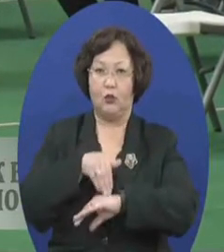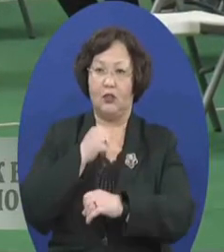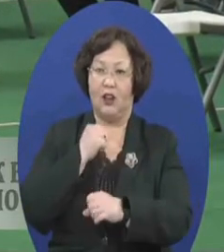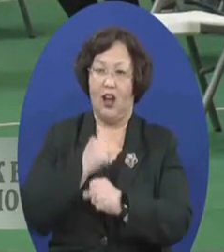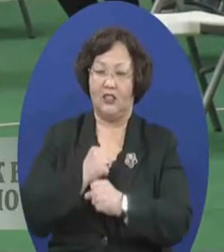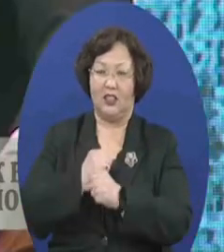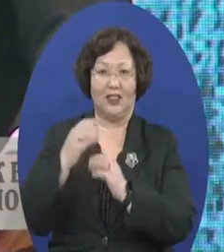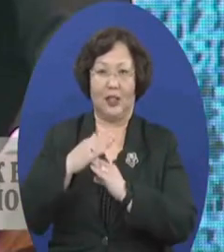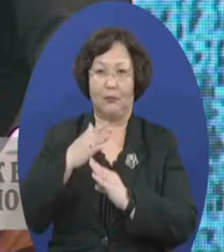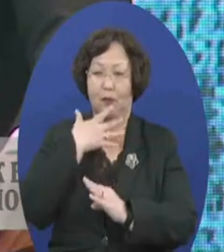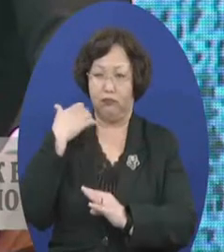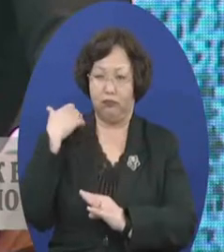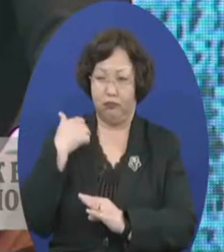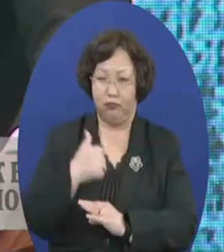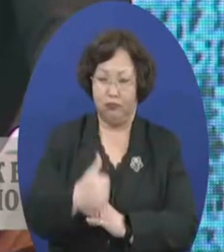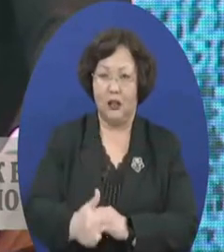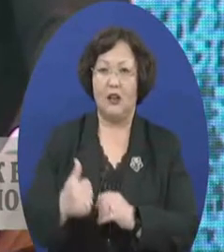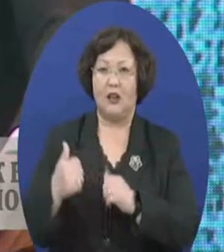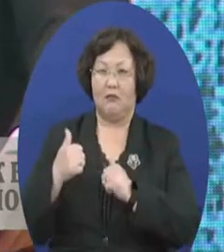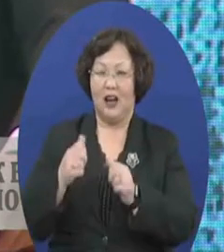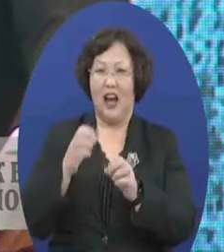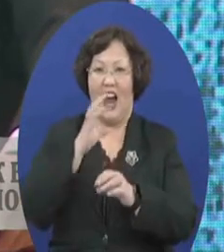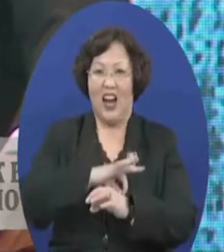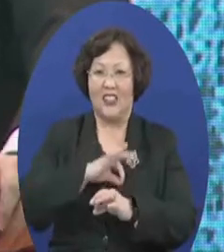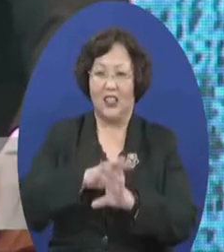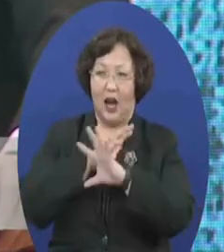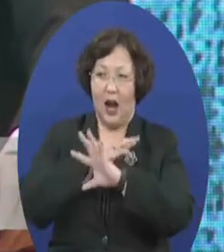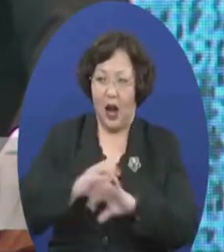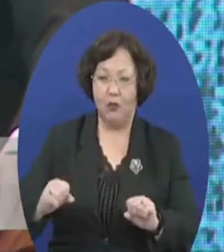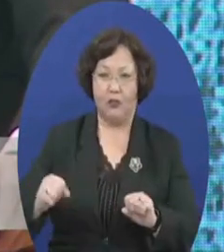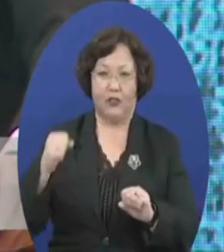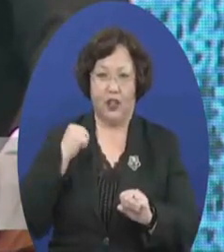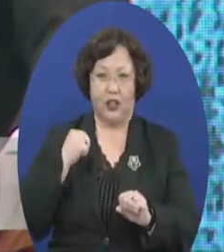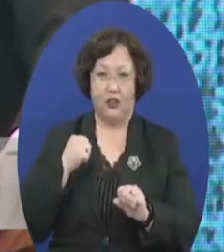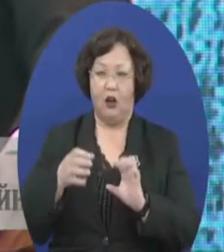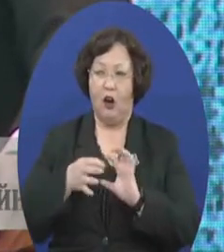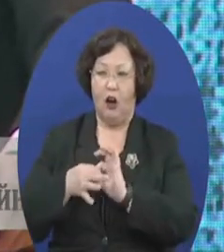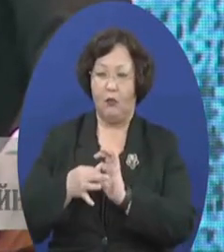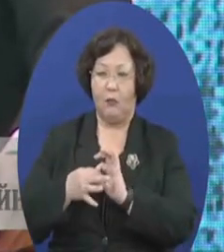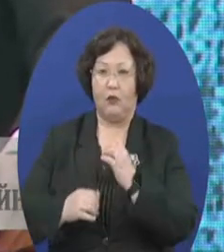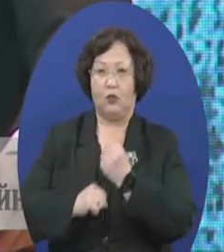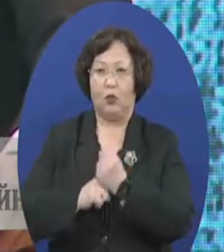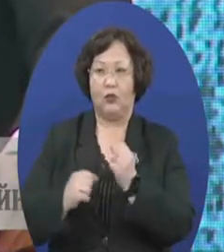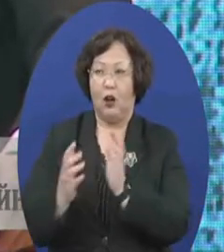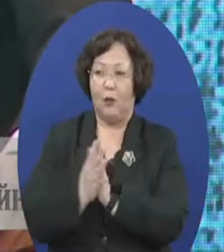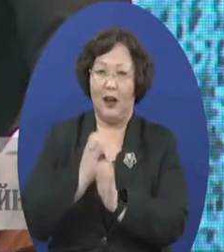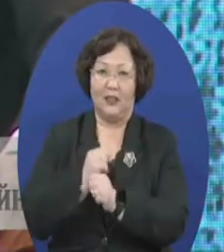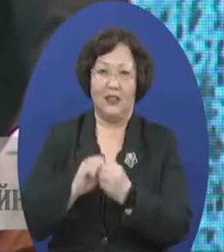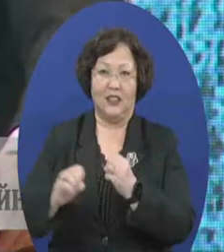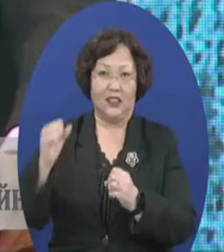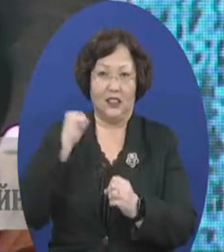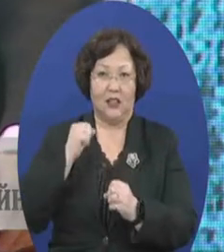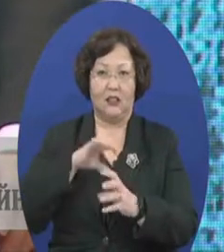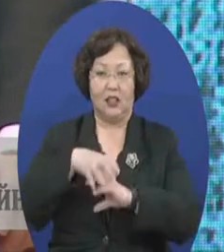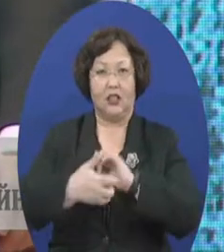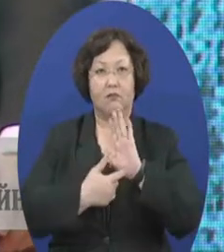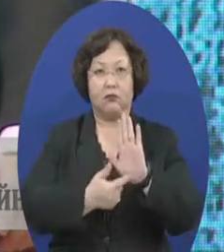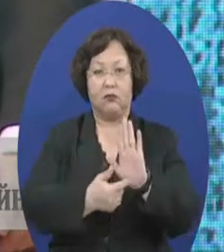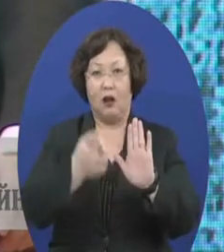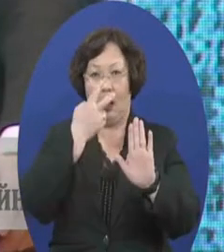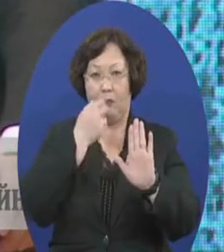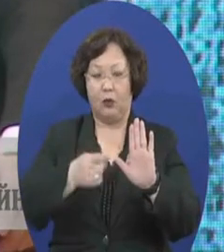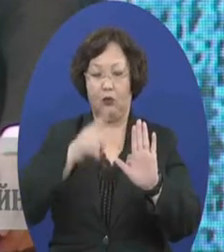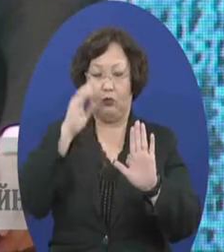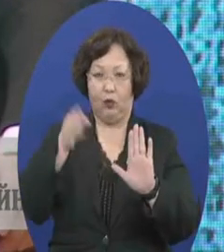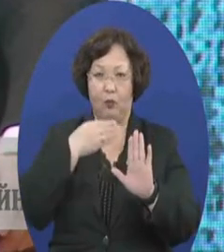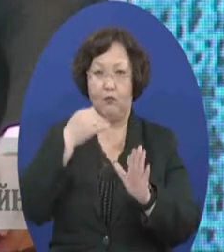чаддаг харилцан ашигтай түншилдэг гэдгээ дэлхийд дахинд нотлон харуулах томоохон баталгаа болж